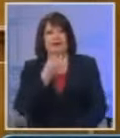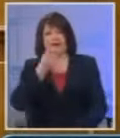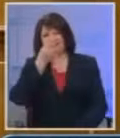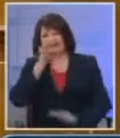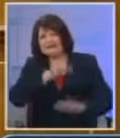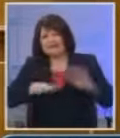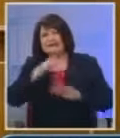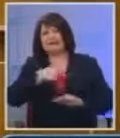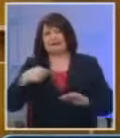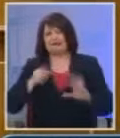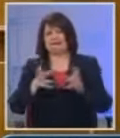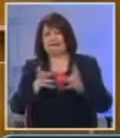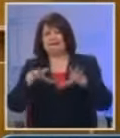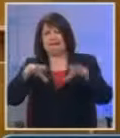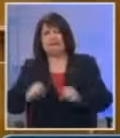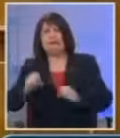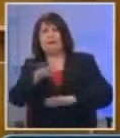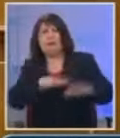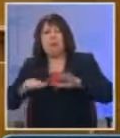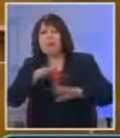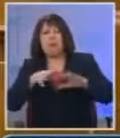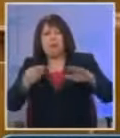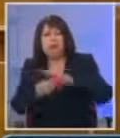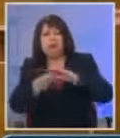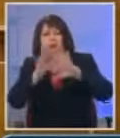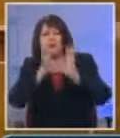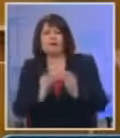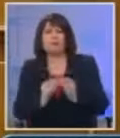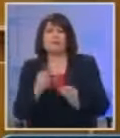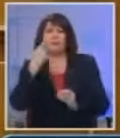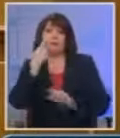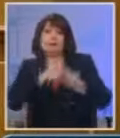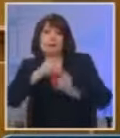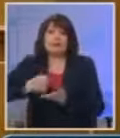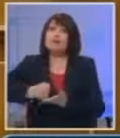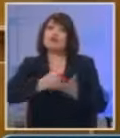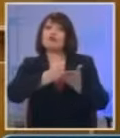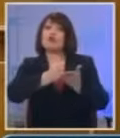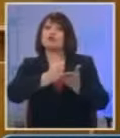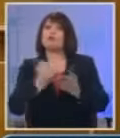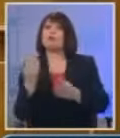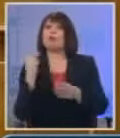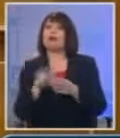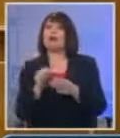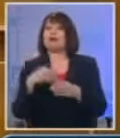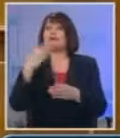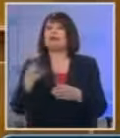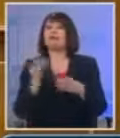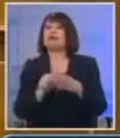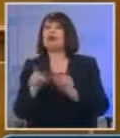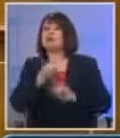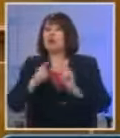για μηντιάρχες, ολιγιάρχες, διαφθορά κτλ. Δέστε ποιοι σας στήριξαν προεκλογικά και μετεκλογικά, κύριε